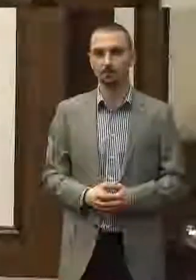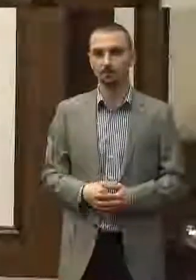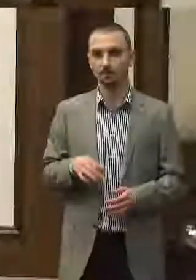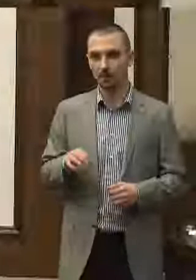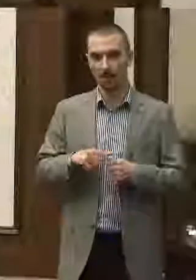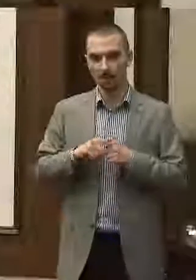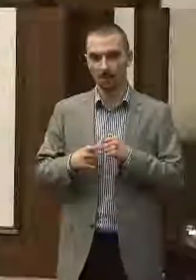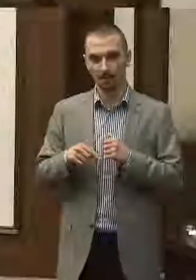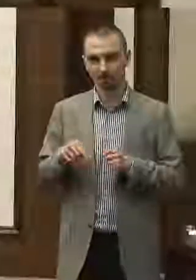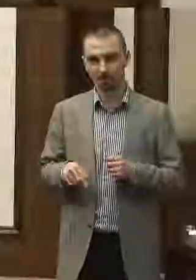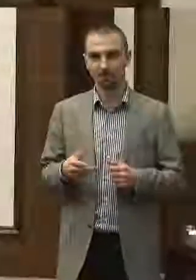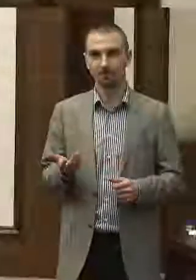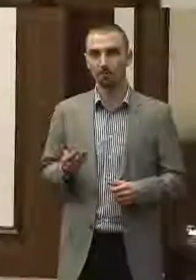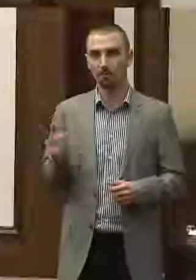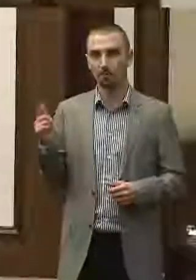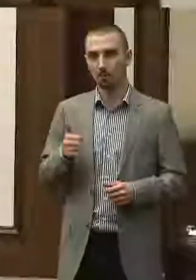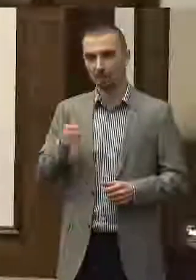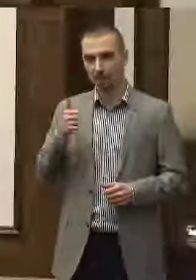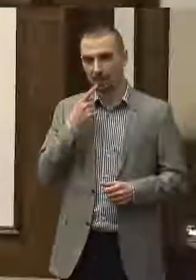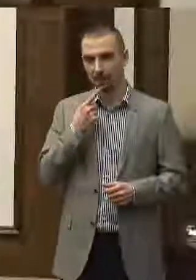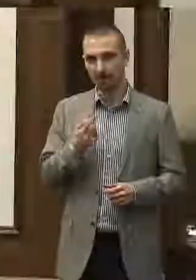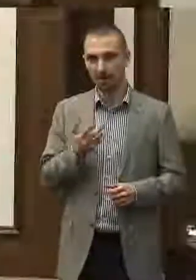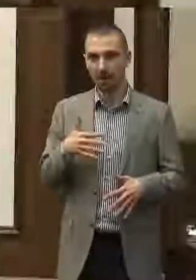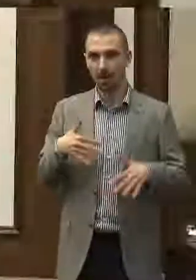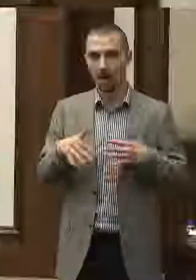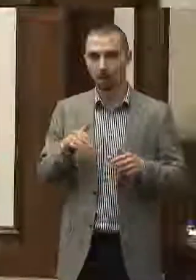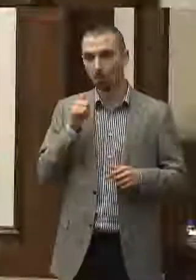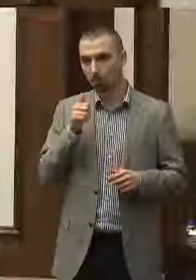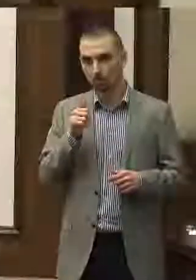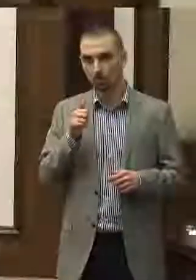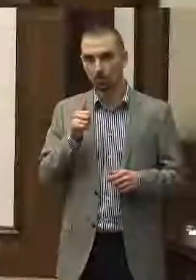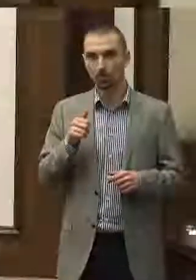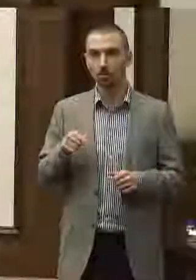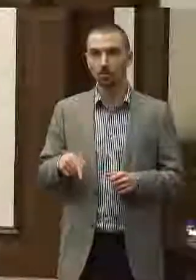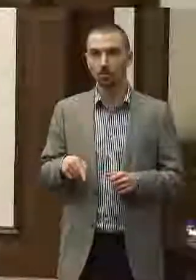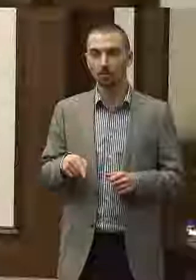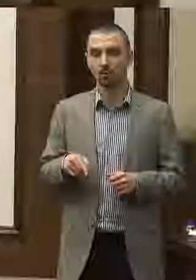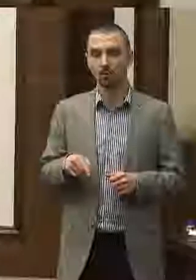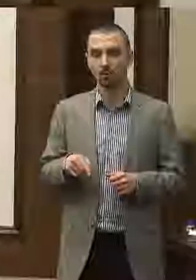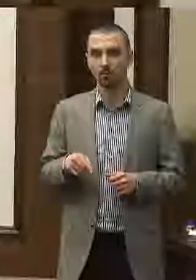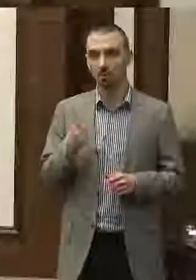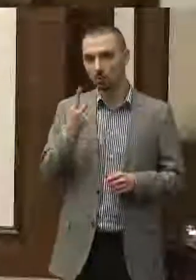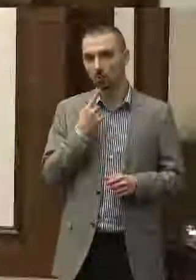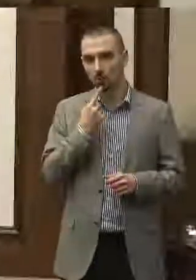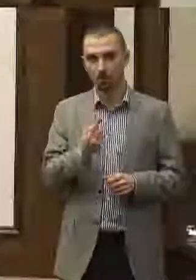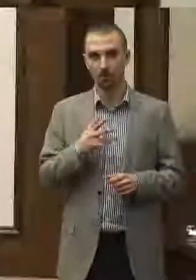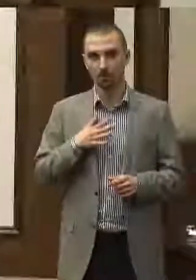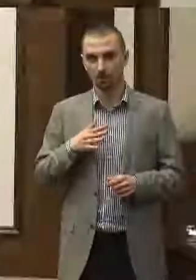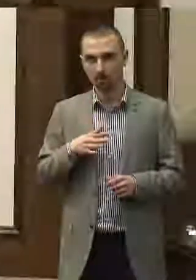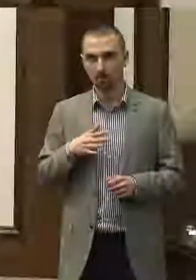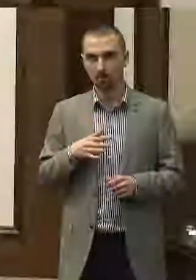Haftası, çok Sayın Başkanım sadece Engelliler Günü'yle ilgili dedi ama Mevlana Haftası ile ilgili de sadece bir cümle söylemek istiyorum